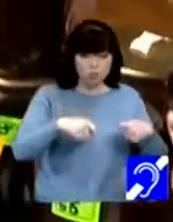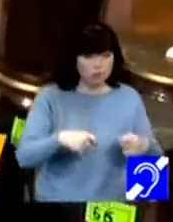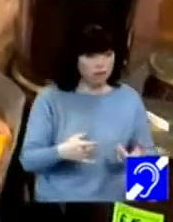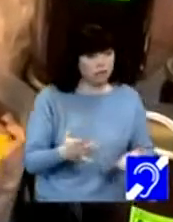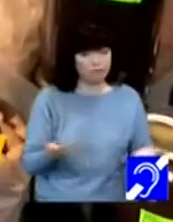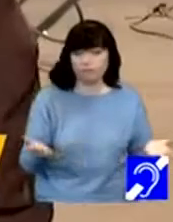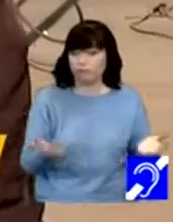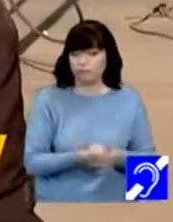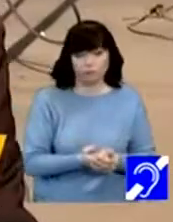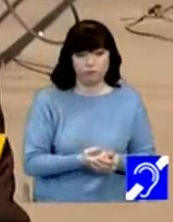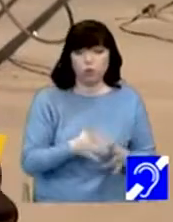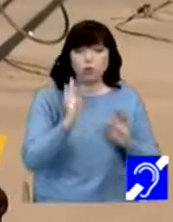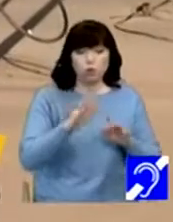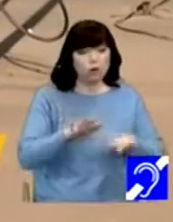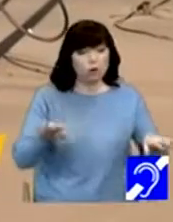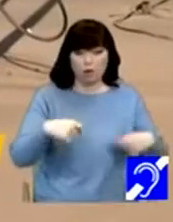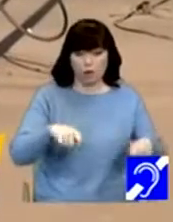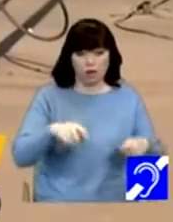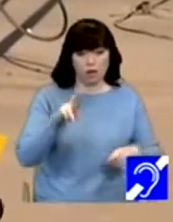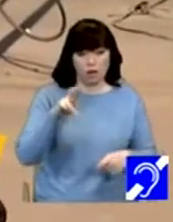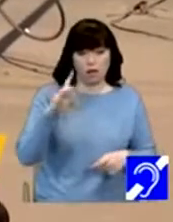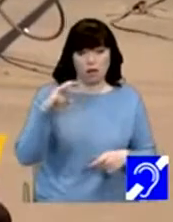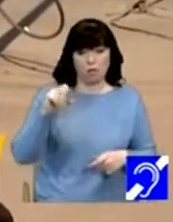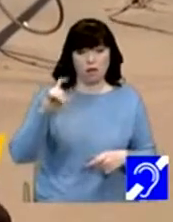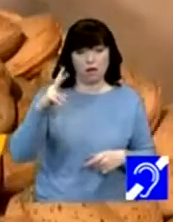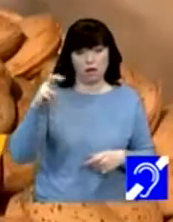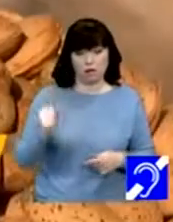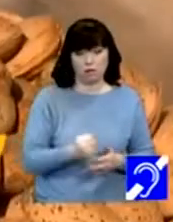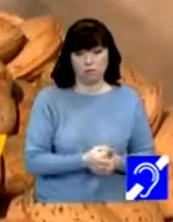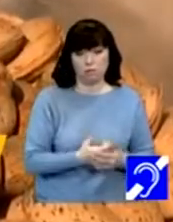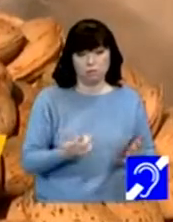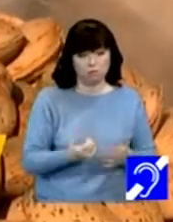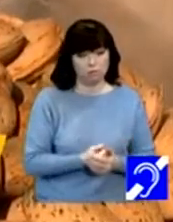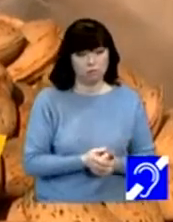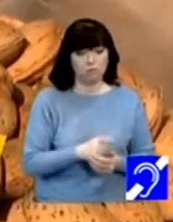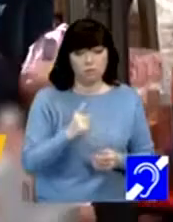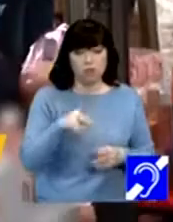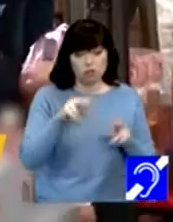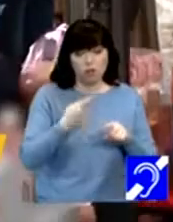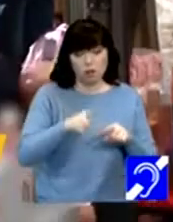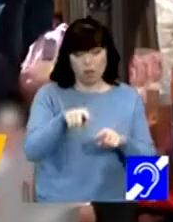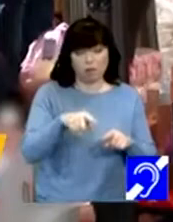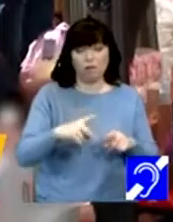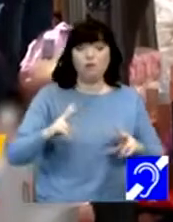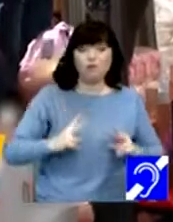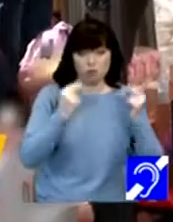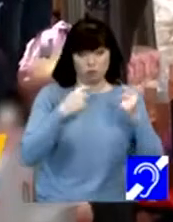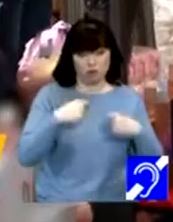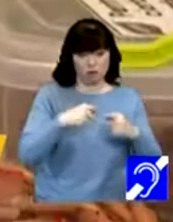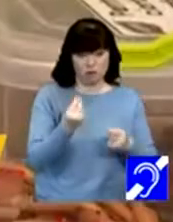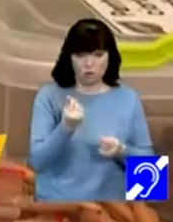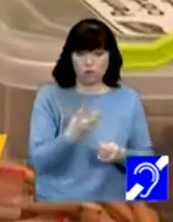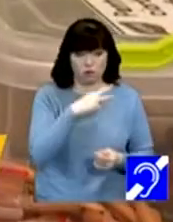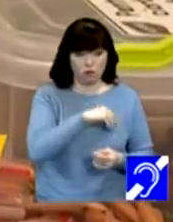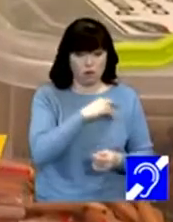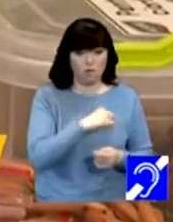mult atâta cu târgurile. Gata, pentru producătorii mici, târgurile sunt un colac de salvare. La târg s-a găsit marfă pentru toate